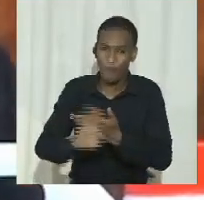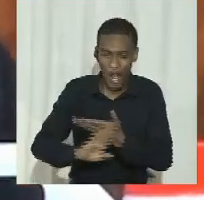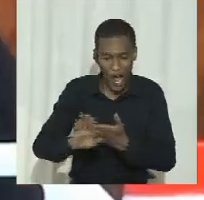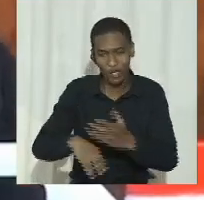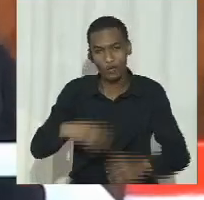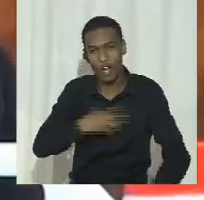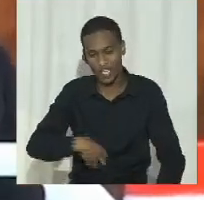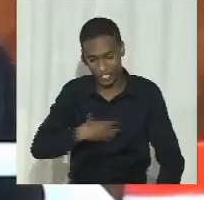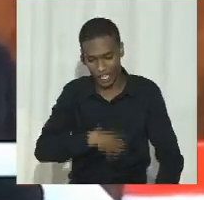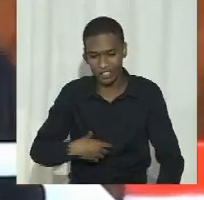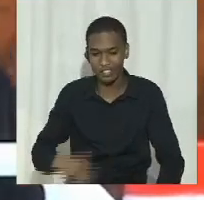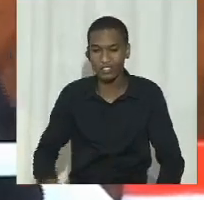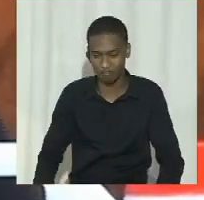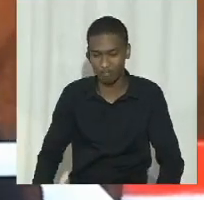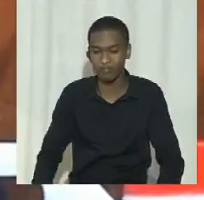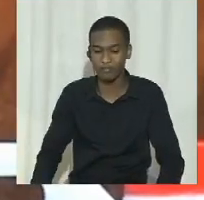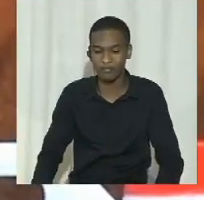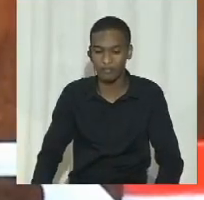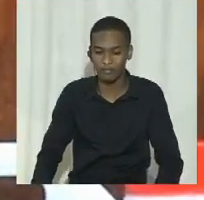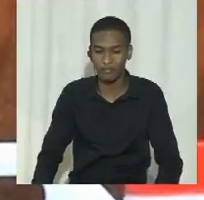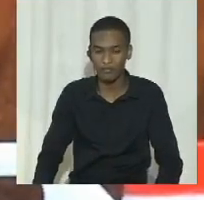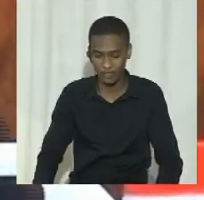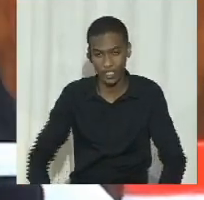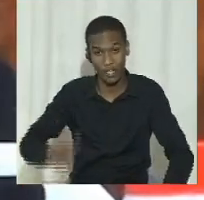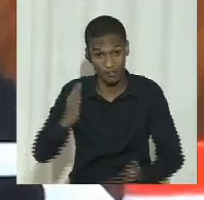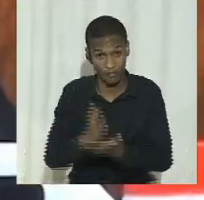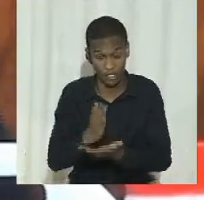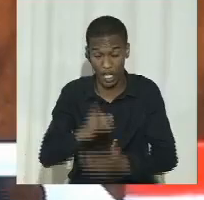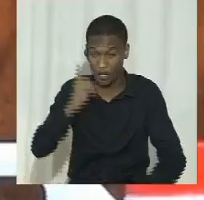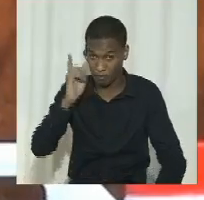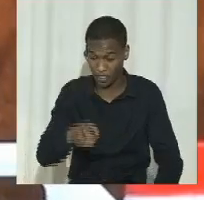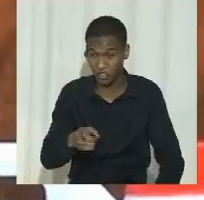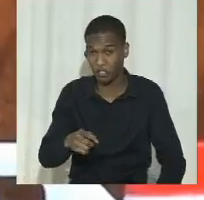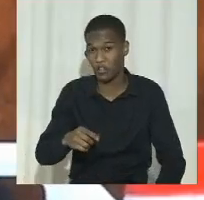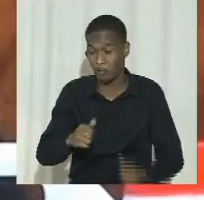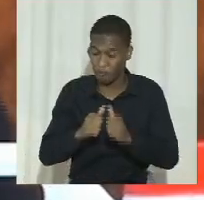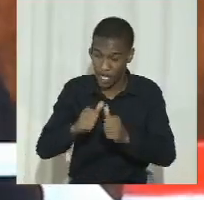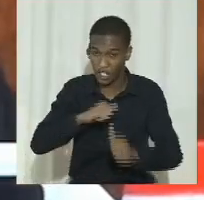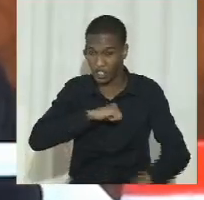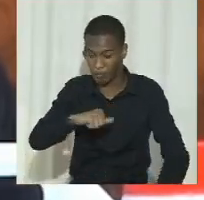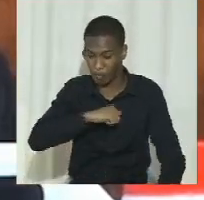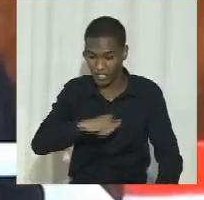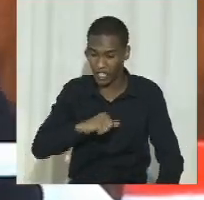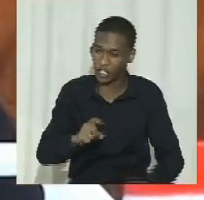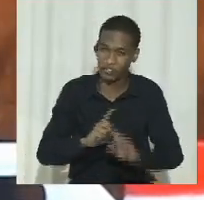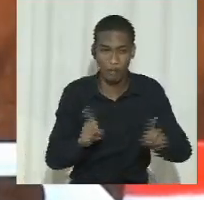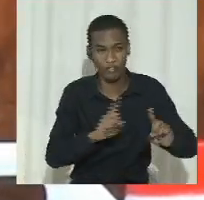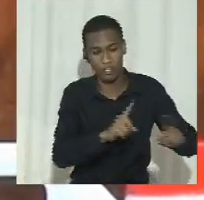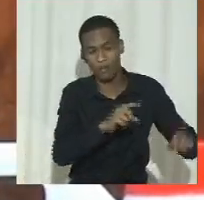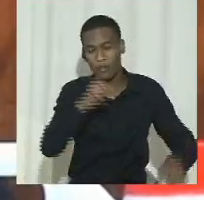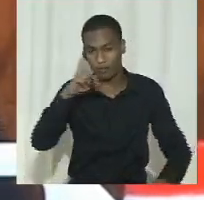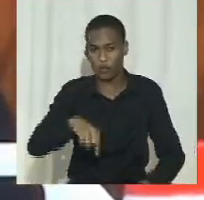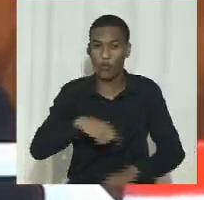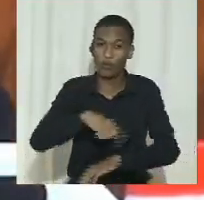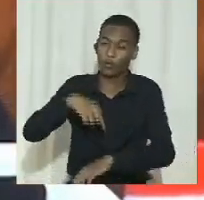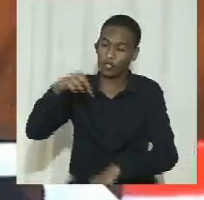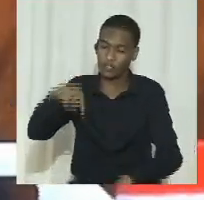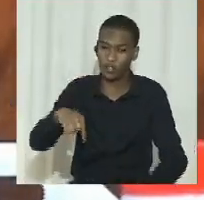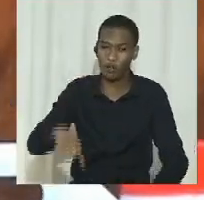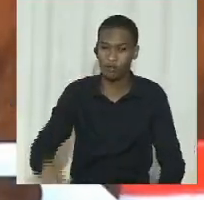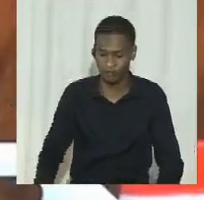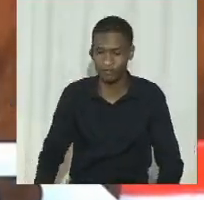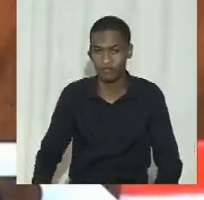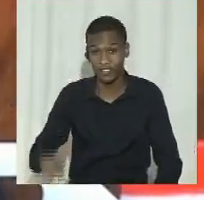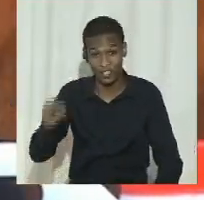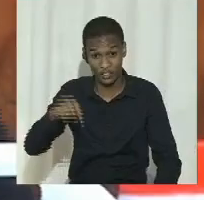tsy nandalo laboratoara izany. Efa misy ny fiaramiasan'izy ireo amin'ny manam-pahefana isan-karazany amin'izao fotoana izao. Anisan'izany